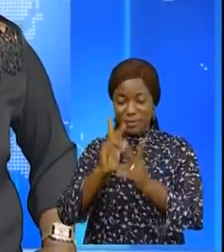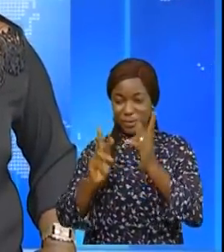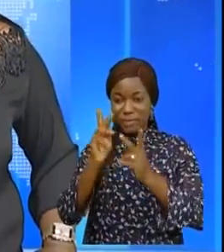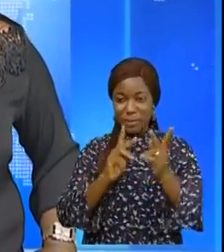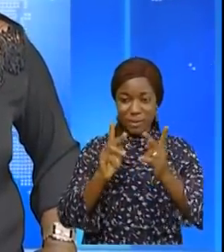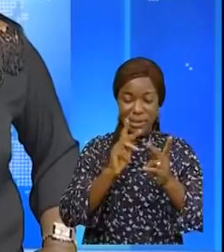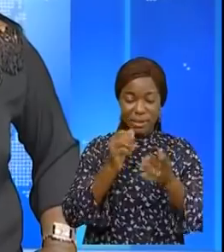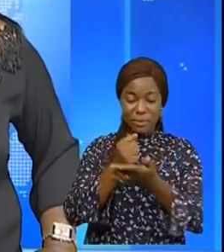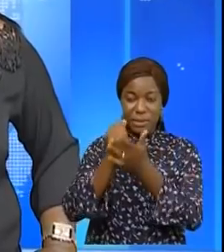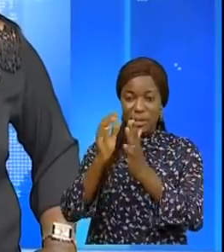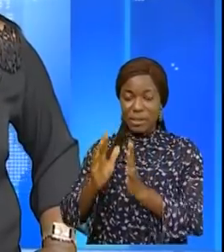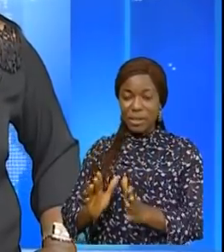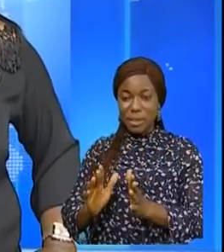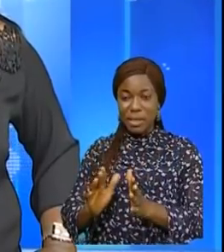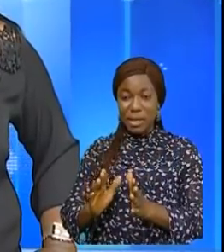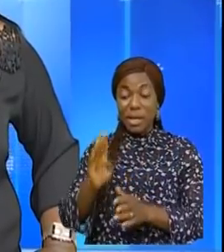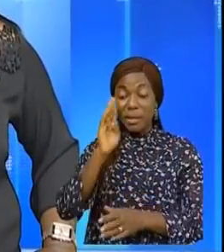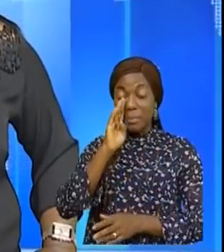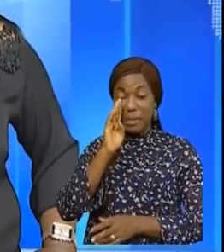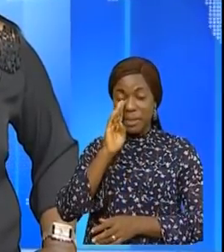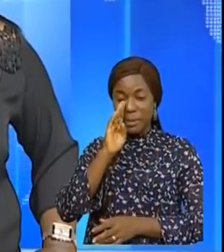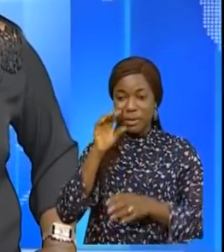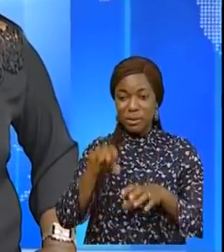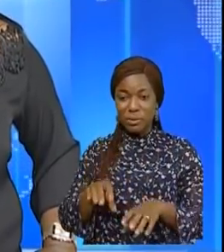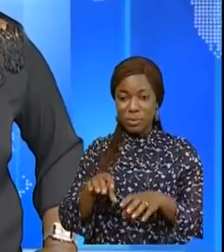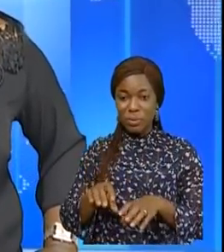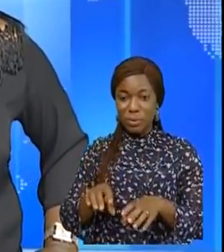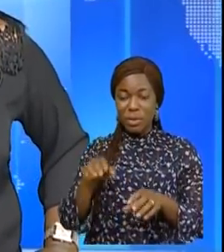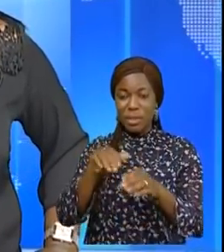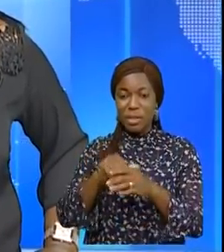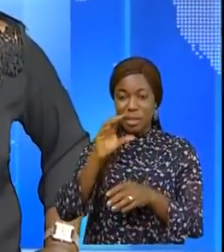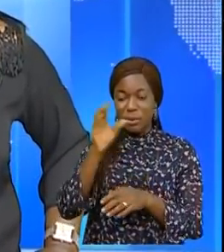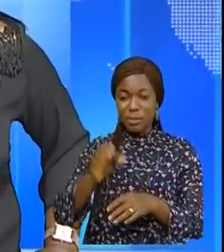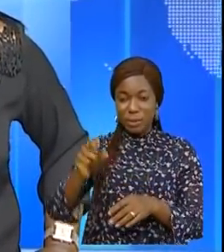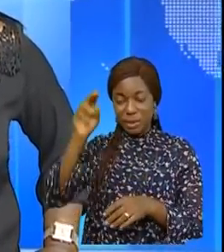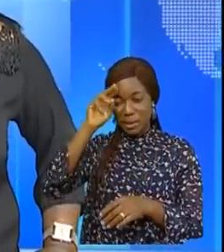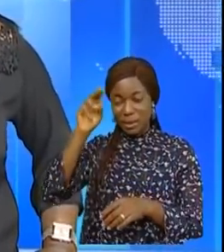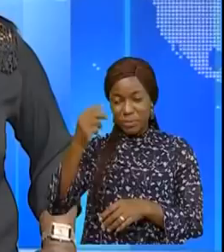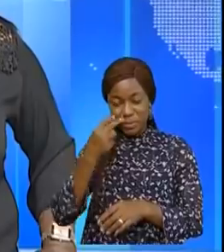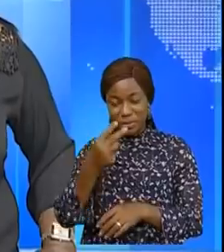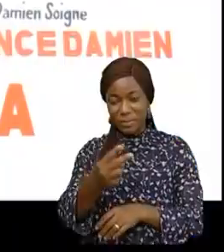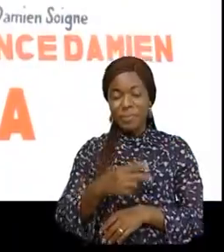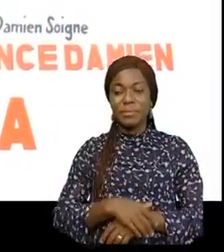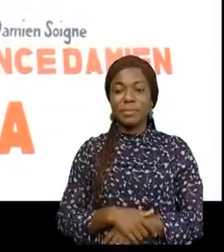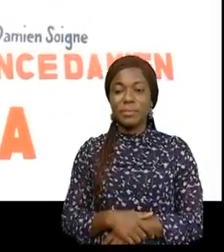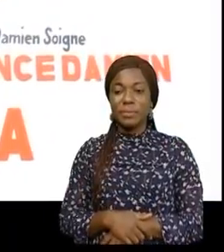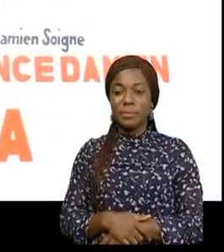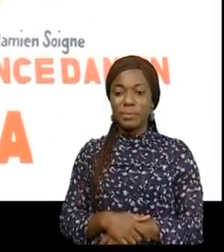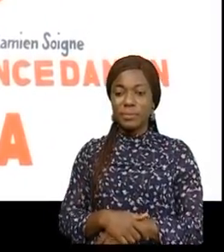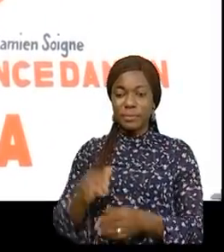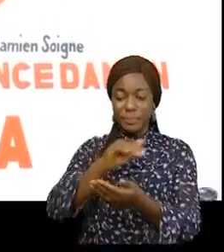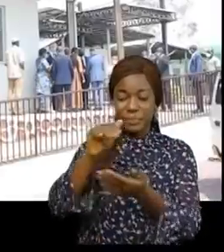belge en RDC au centre Excellence d'Amiens dans la commune de Ngaliema. Le